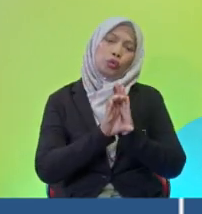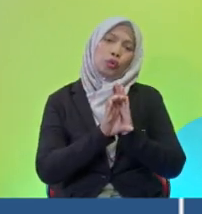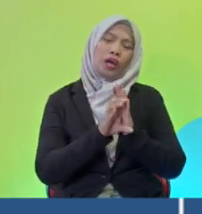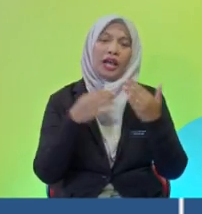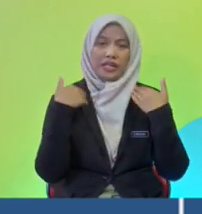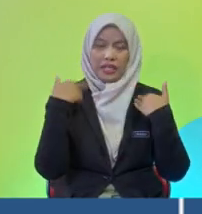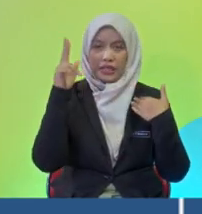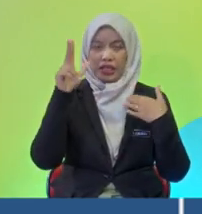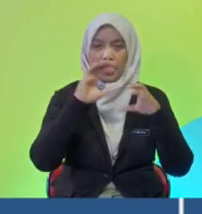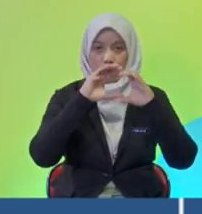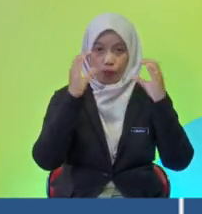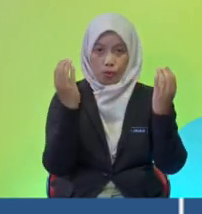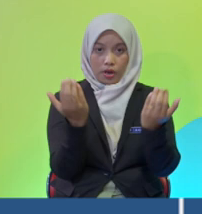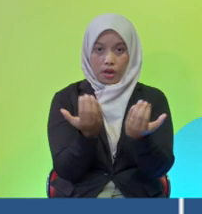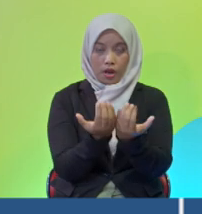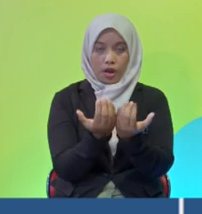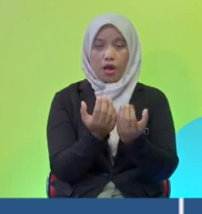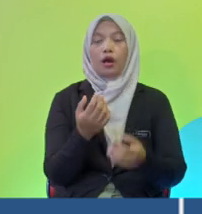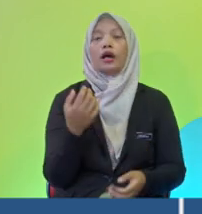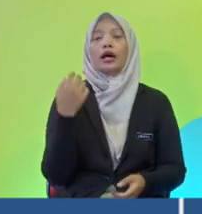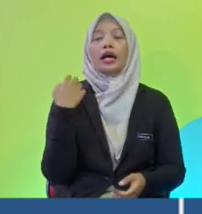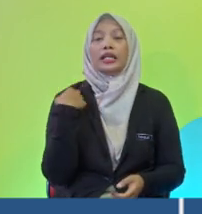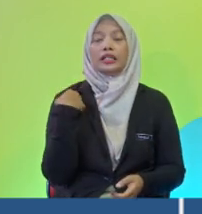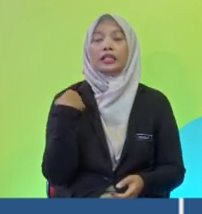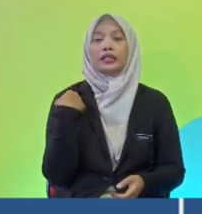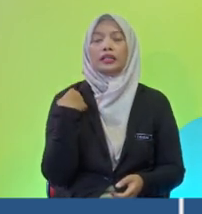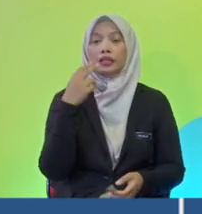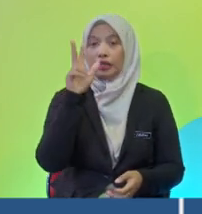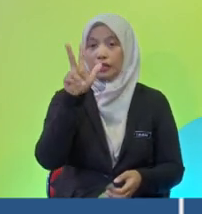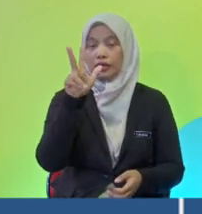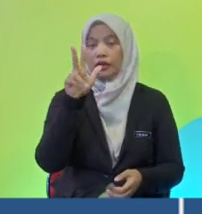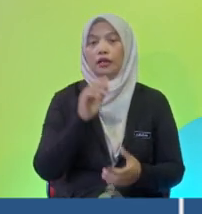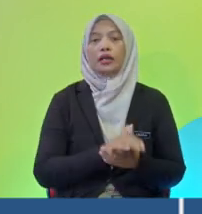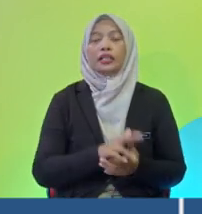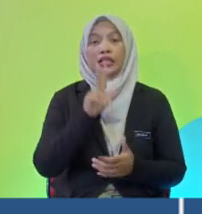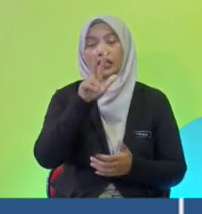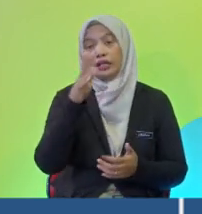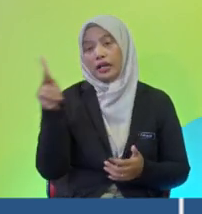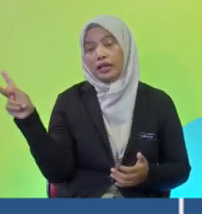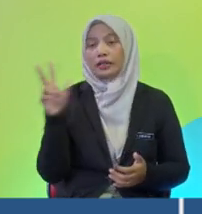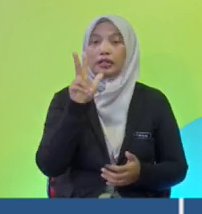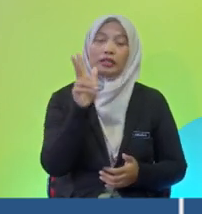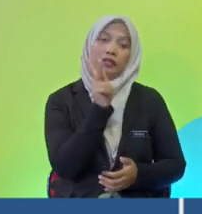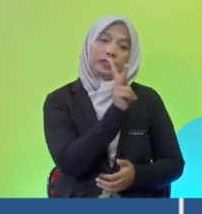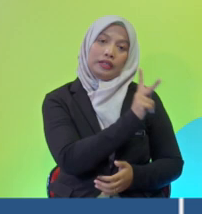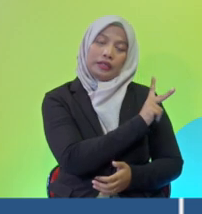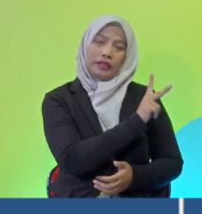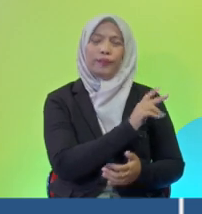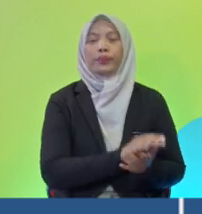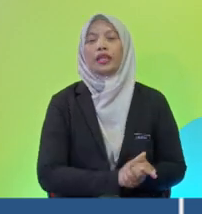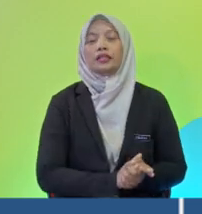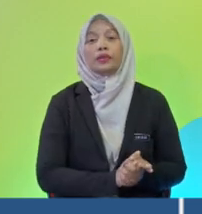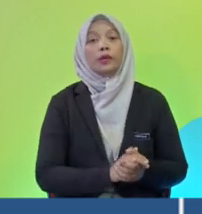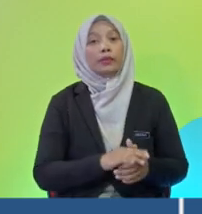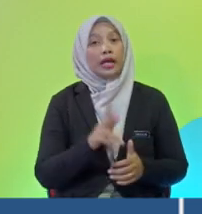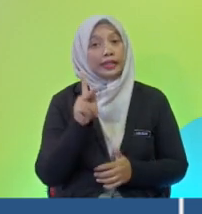Contohnya kita ada 3 bola, ada 6 bola. 3 kanan, 3 kiri. Maksudnya, kalau saya di sebelah kanan, saya akan bola ambil di sebelah